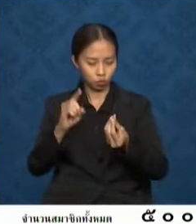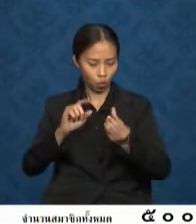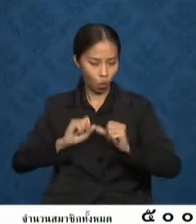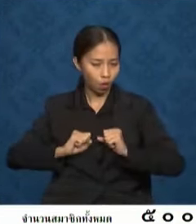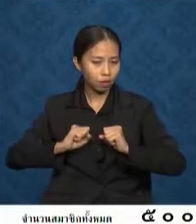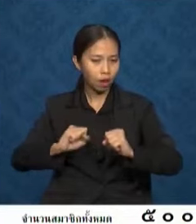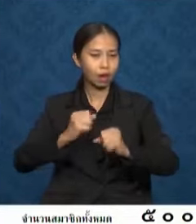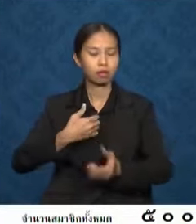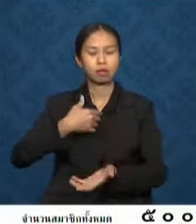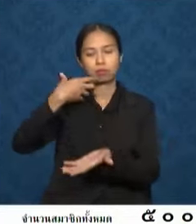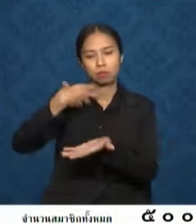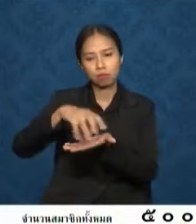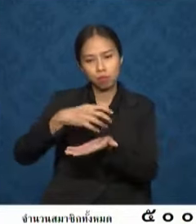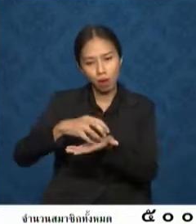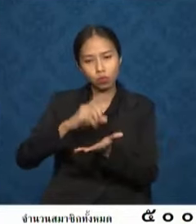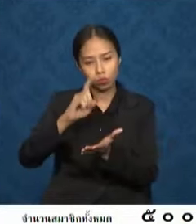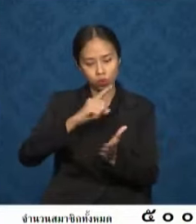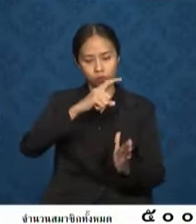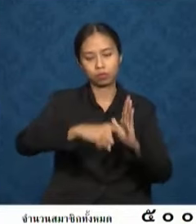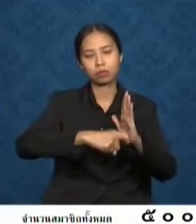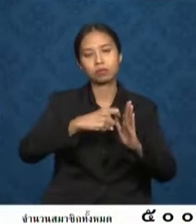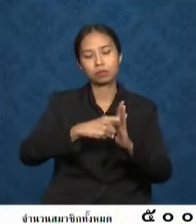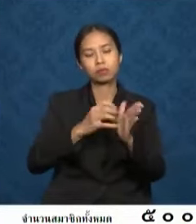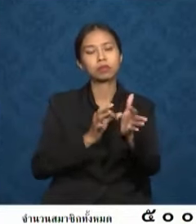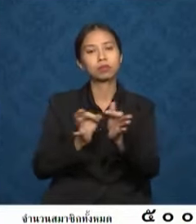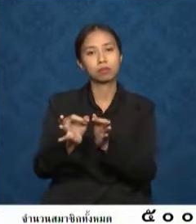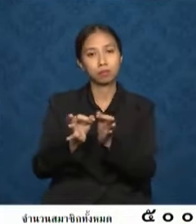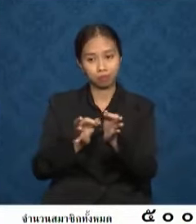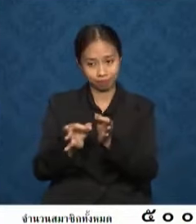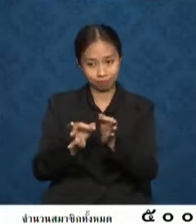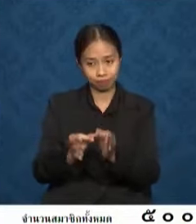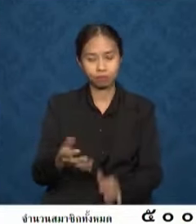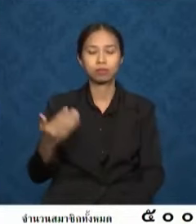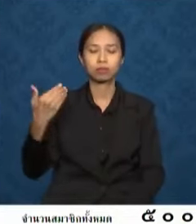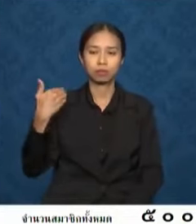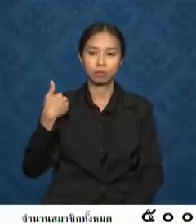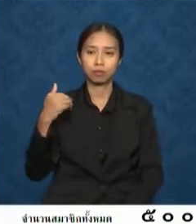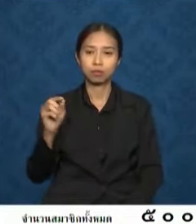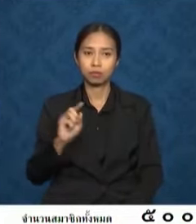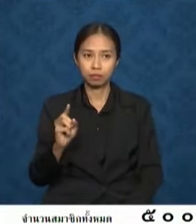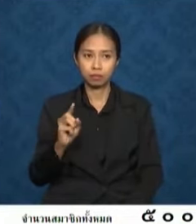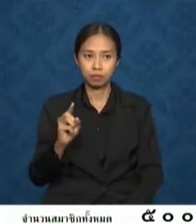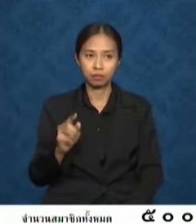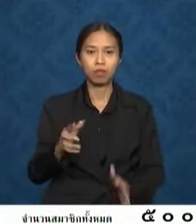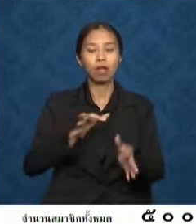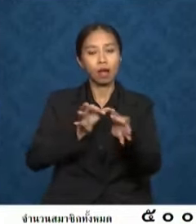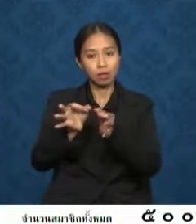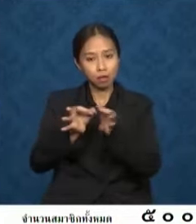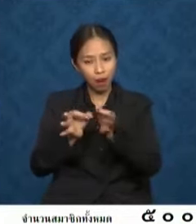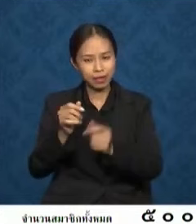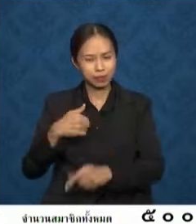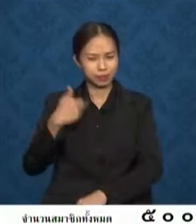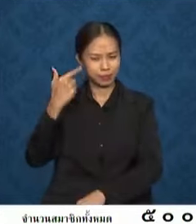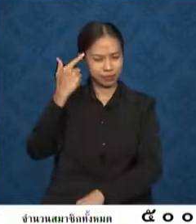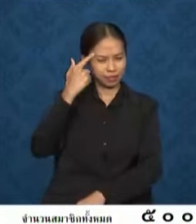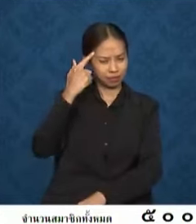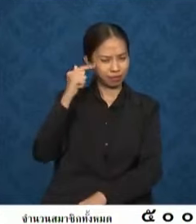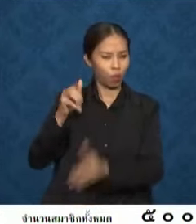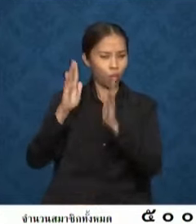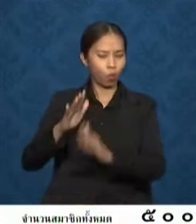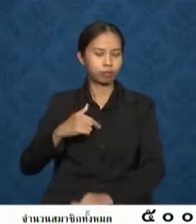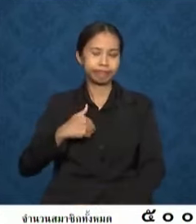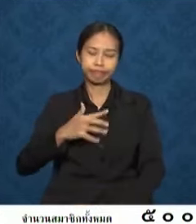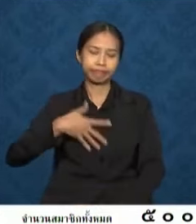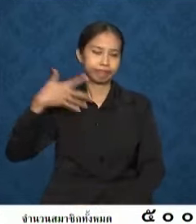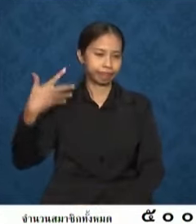จะพูดในสิ่งที่มีเหตุมีผลแม้จะรู้ว่าสิ่งที่พูดเป็นสิ่งที่บางคนอาจจะไม่อยากฟัง